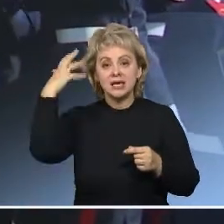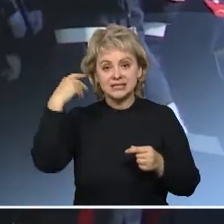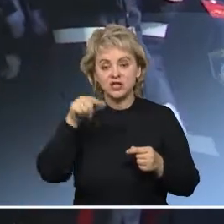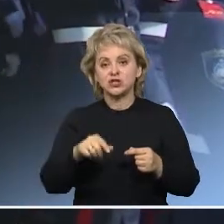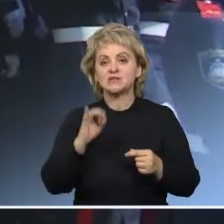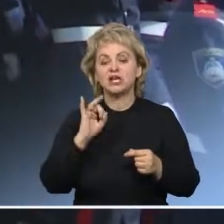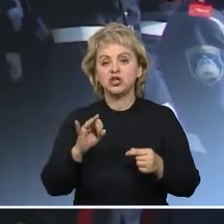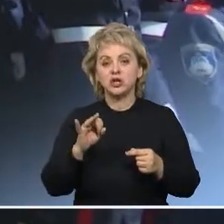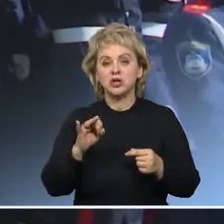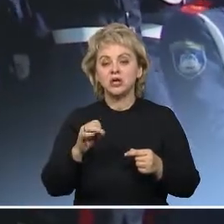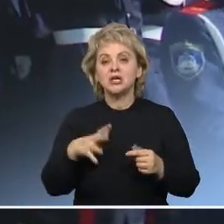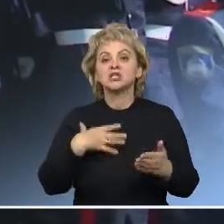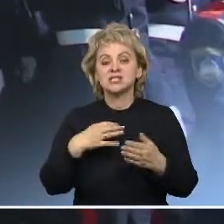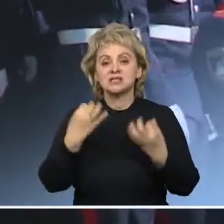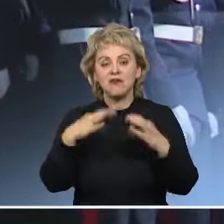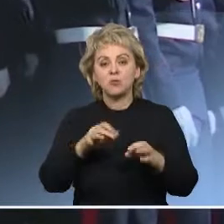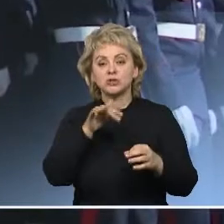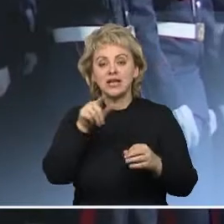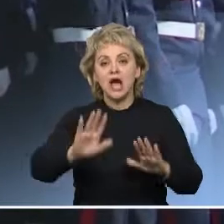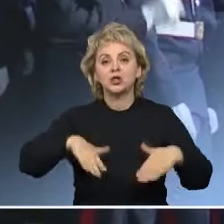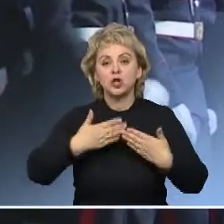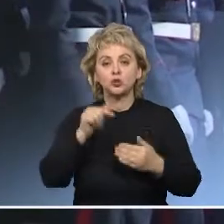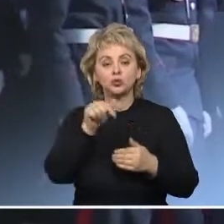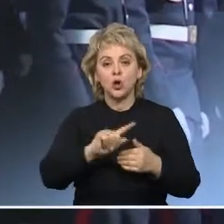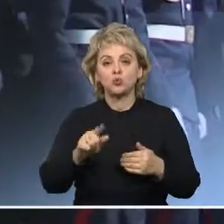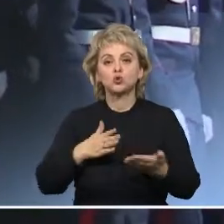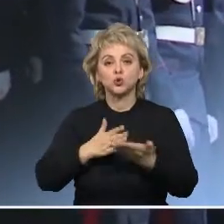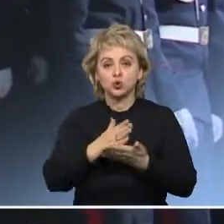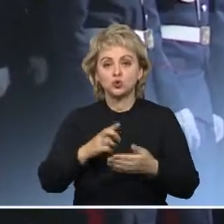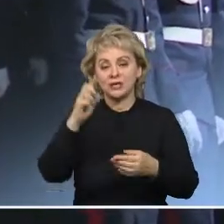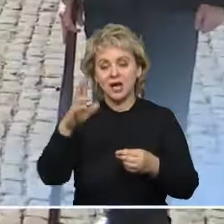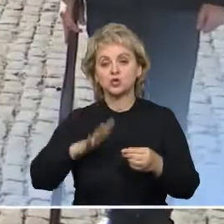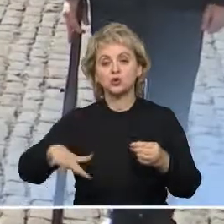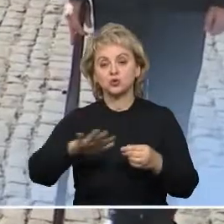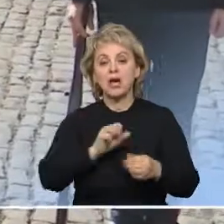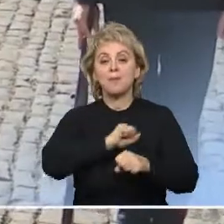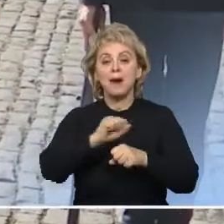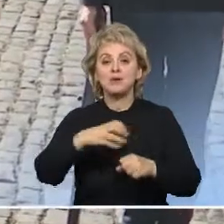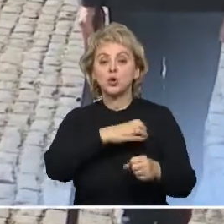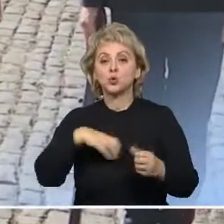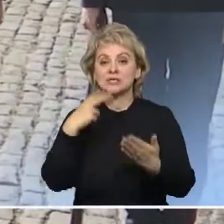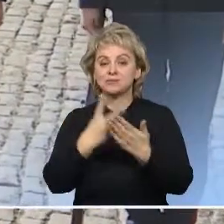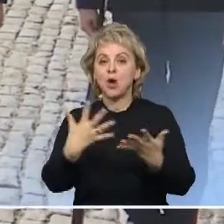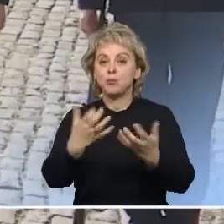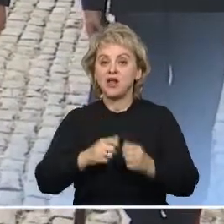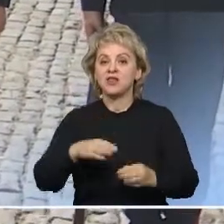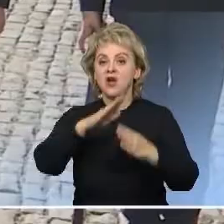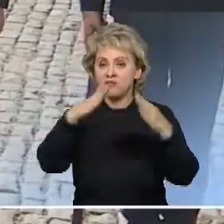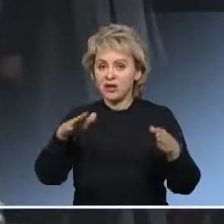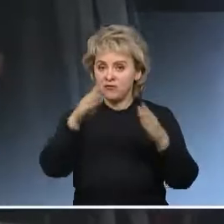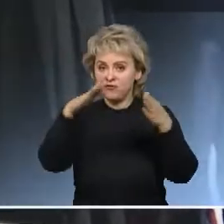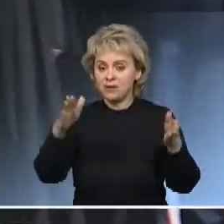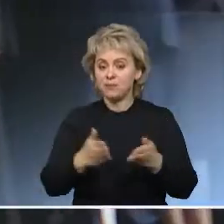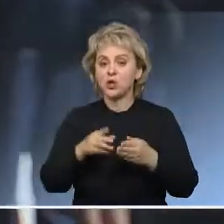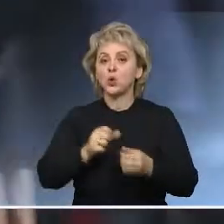казачество, и вот свободное время они отдают тому, что они служат государству. Победители губернаторского смотра получили вымпелы и кубки.